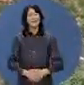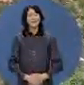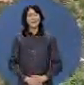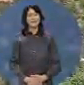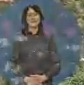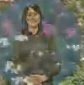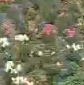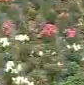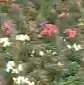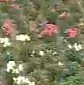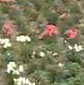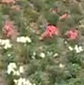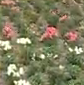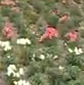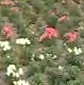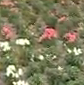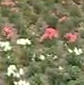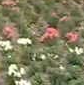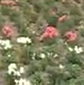まし